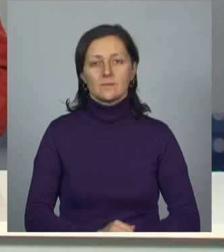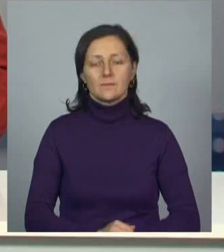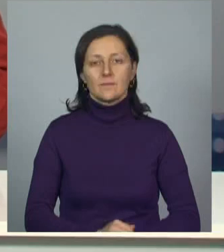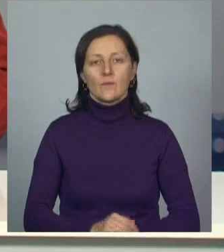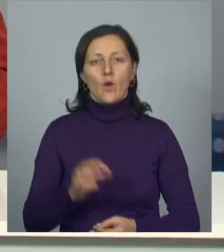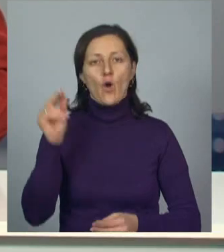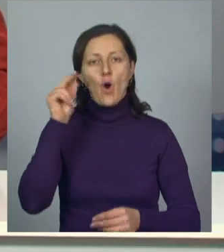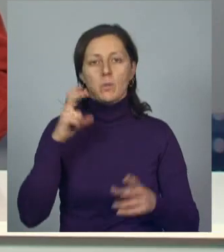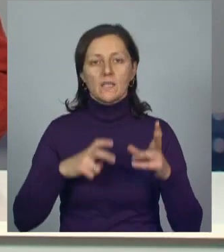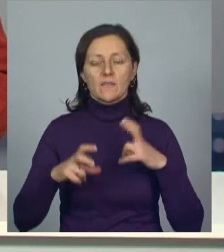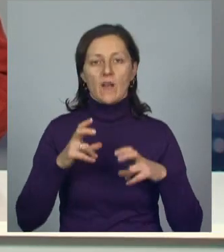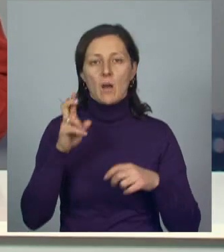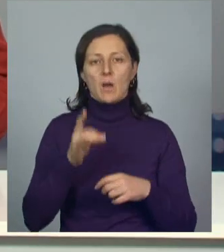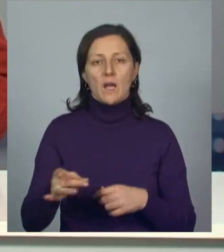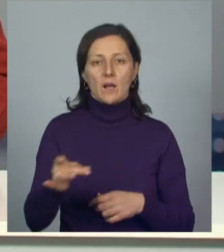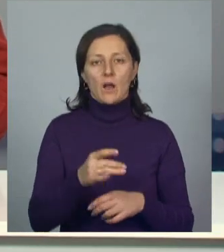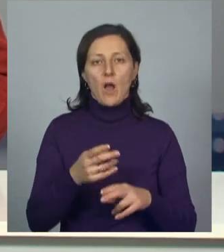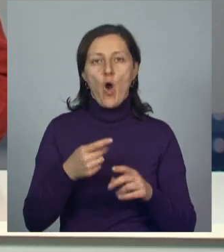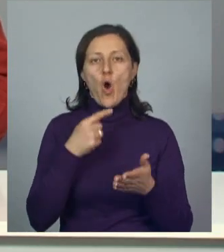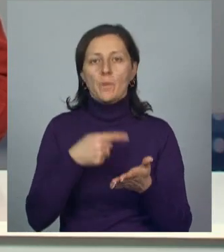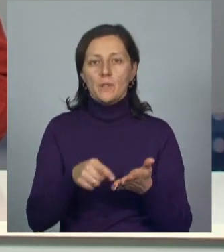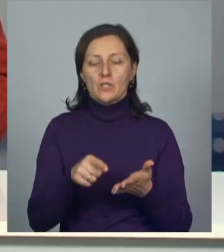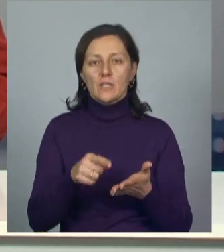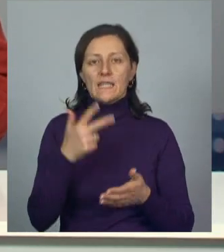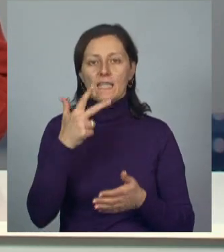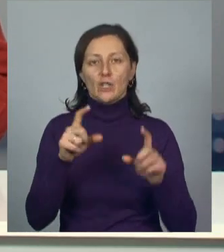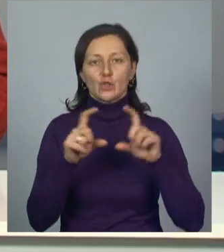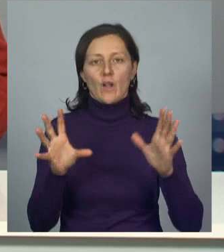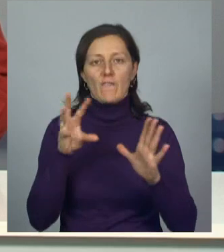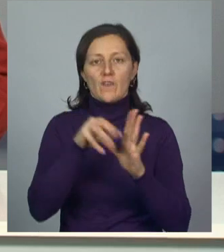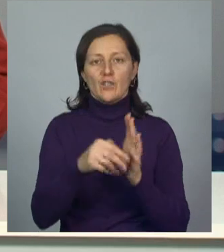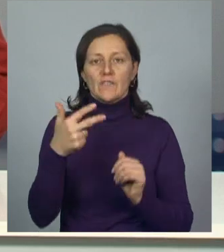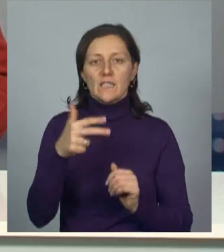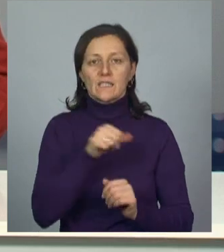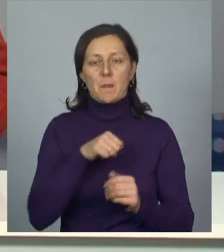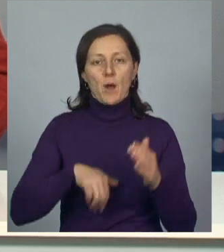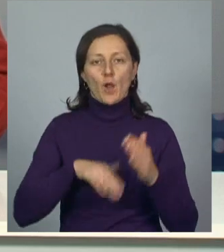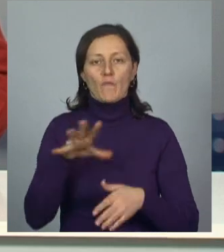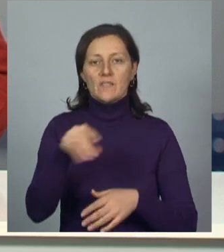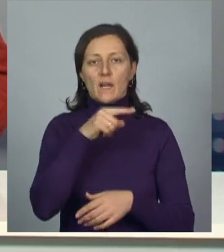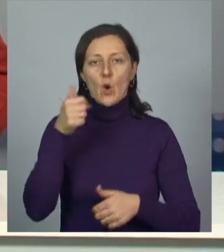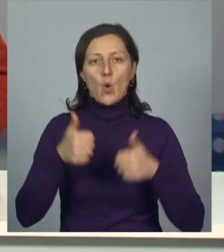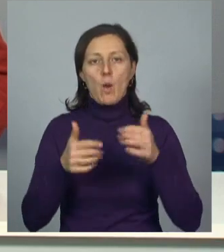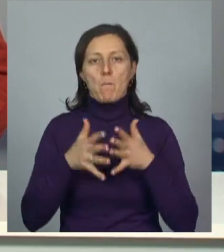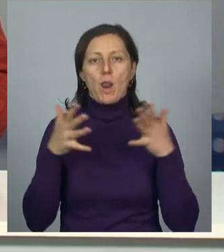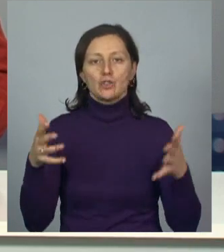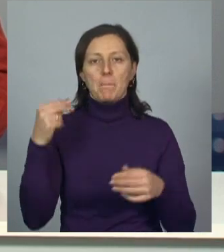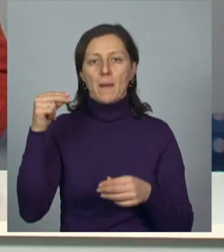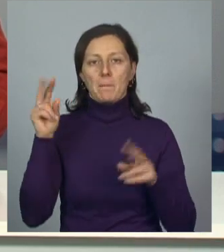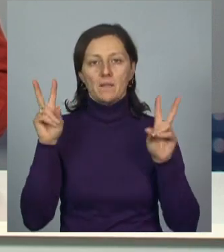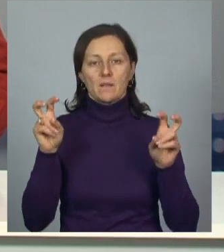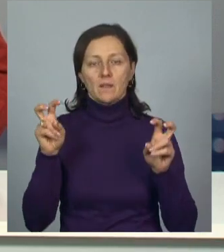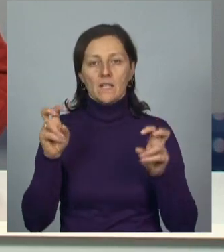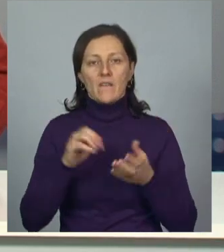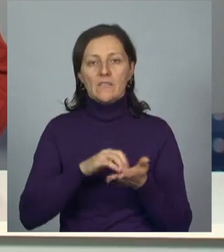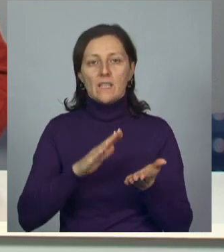Сфера образования региона отмечена на федеральном уровне. Три школы вошли в тридцатку лучших всероссийского конкурса «Большая перемена». В зачете